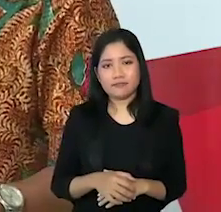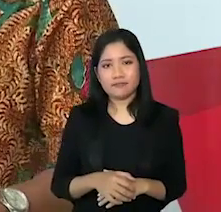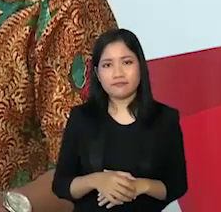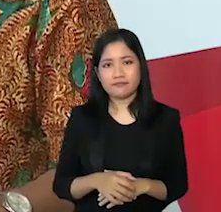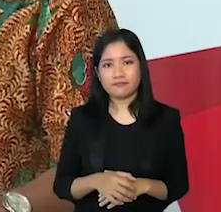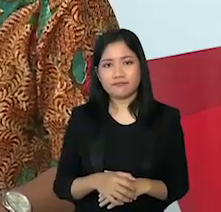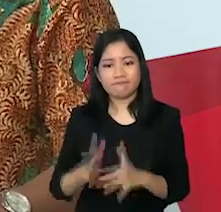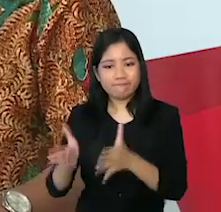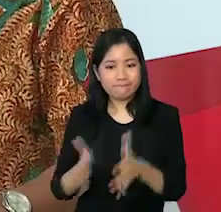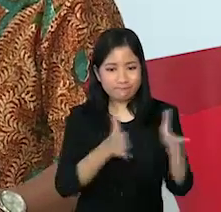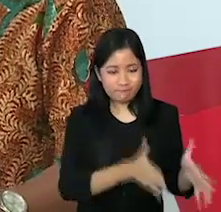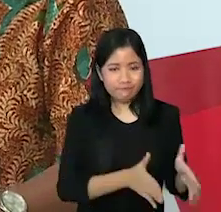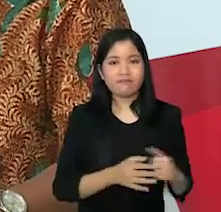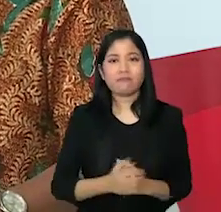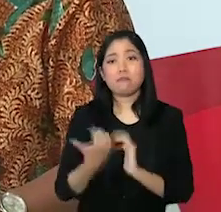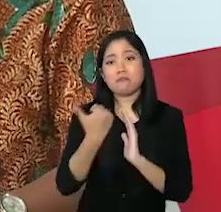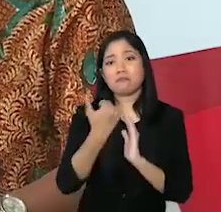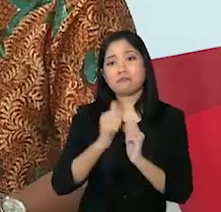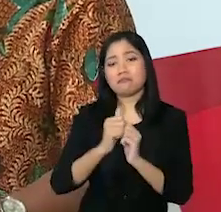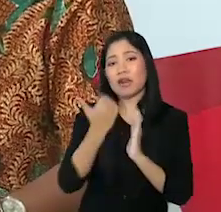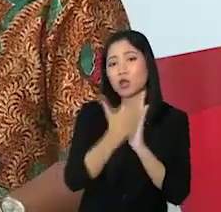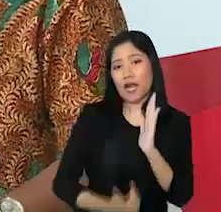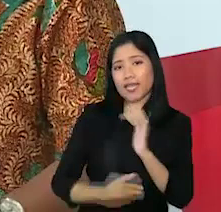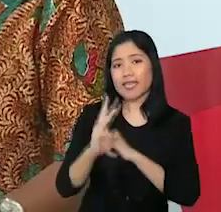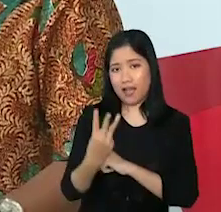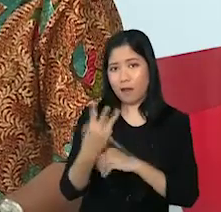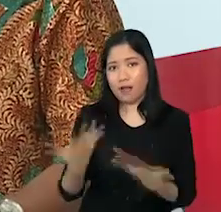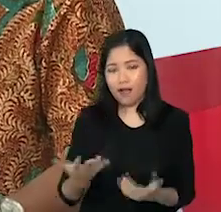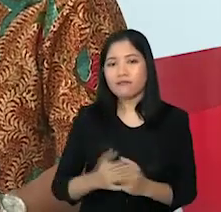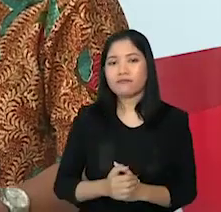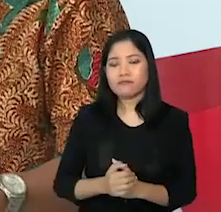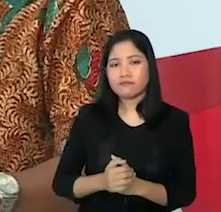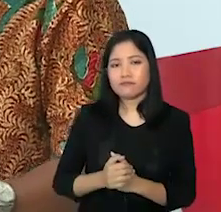kebijakan yang ketiga adalah mengedukasi